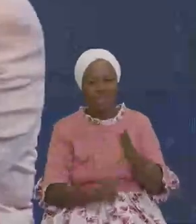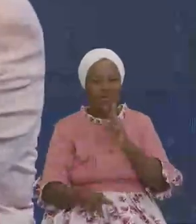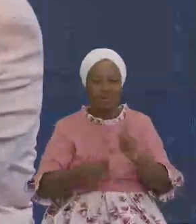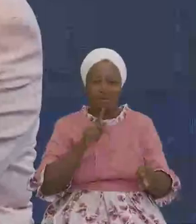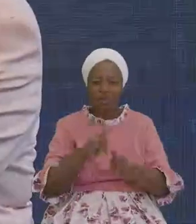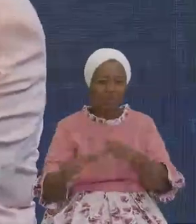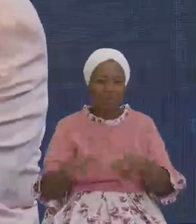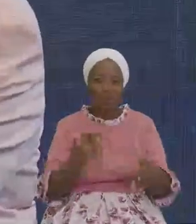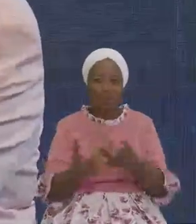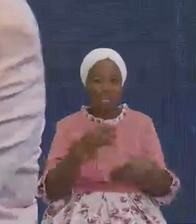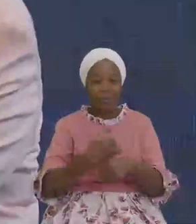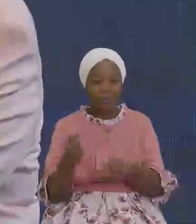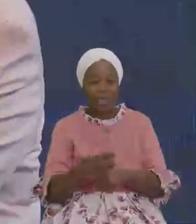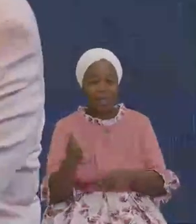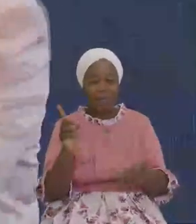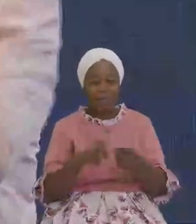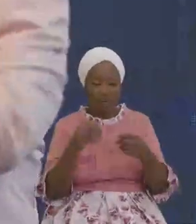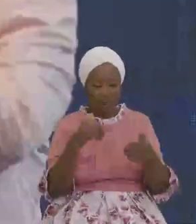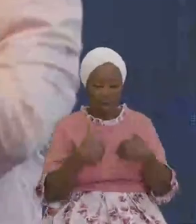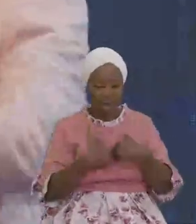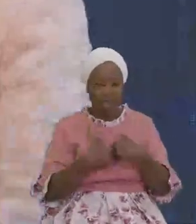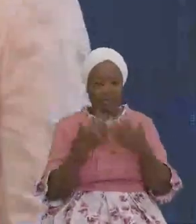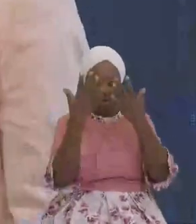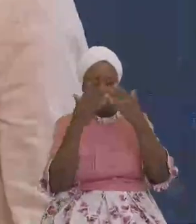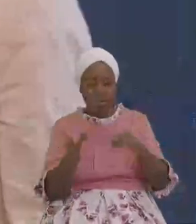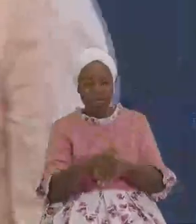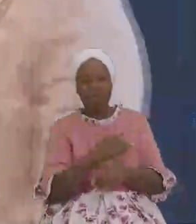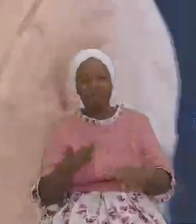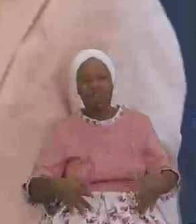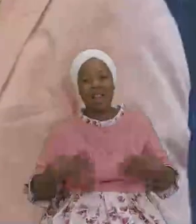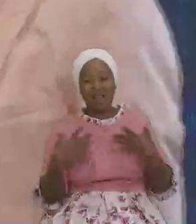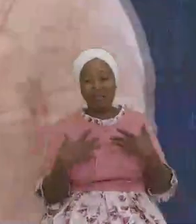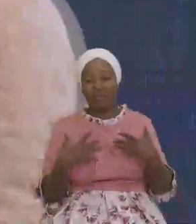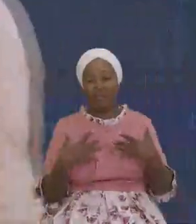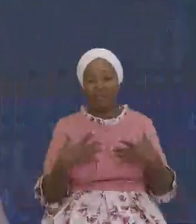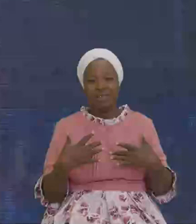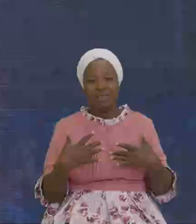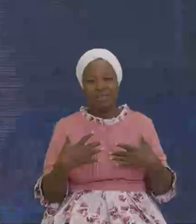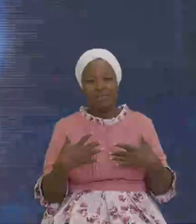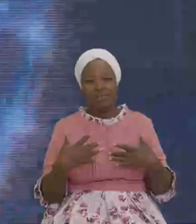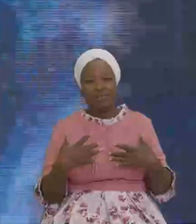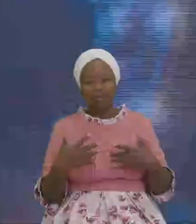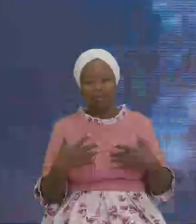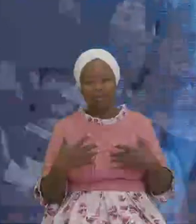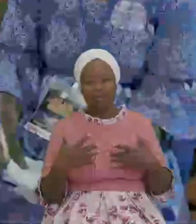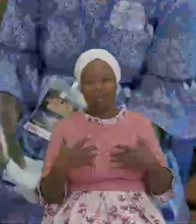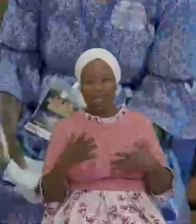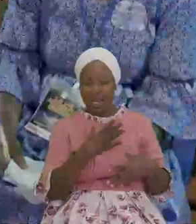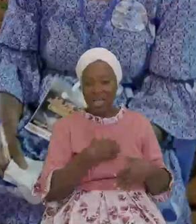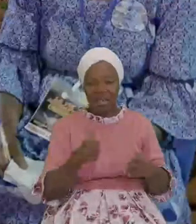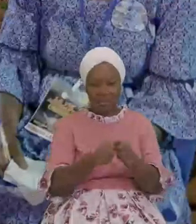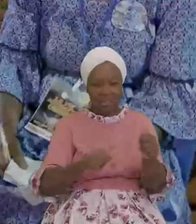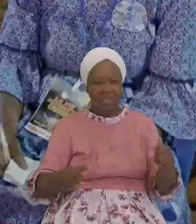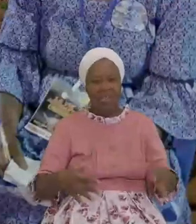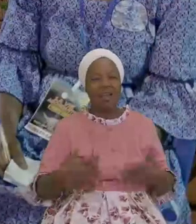Quelles sont les choses que les gens font et qui les poussent à avoir une vie abaissée, abîmée?